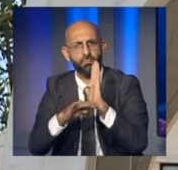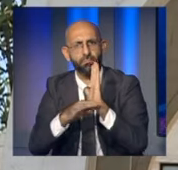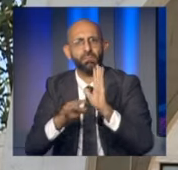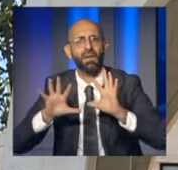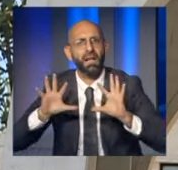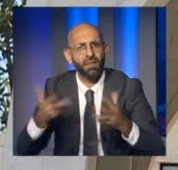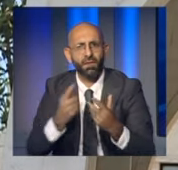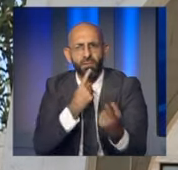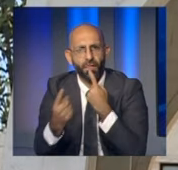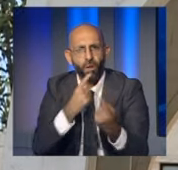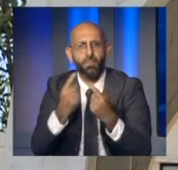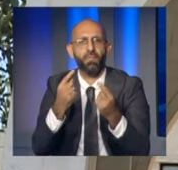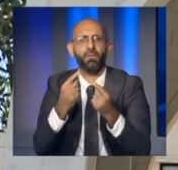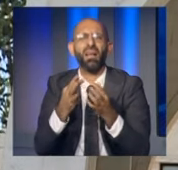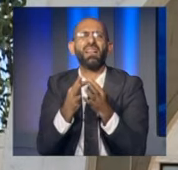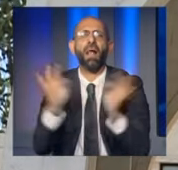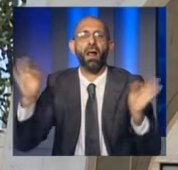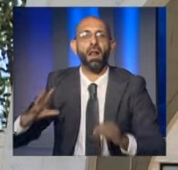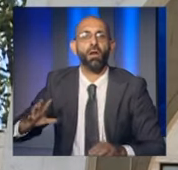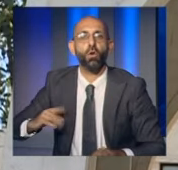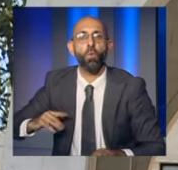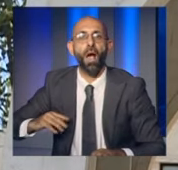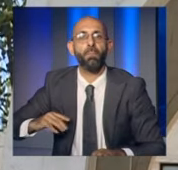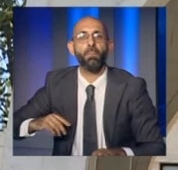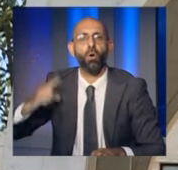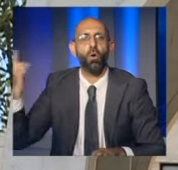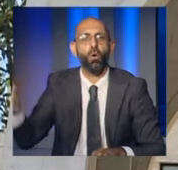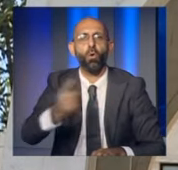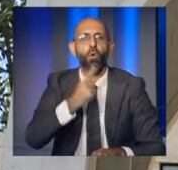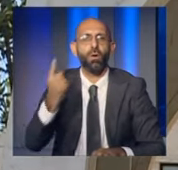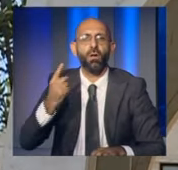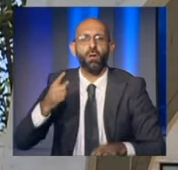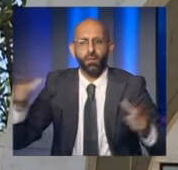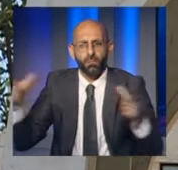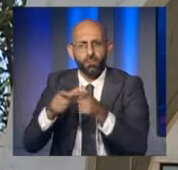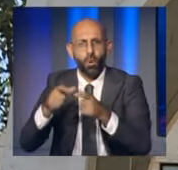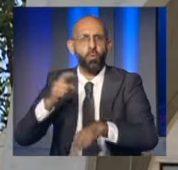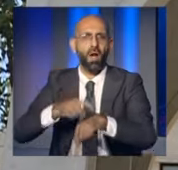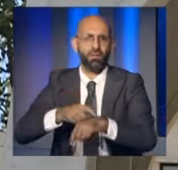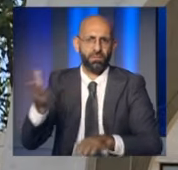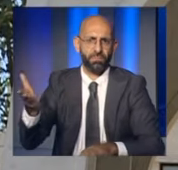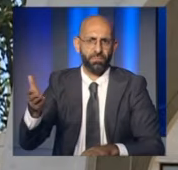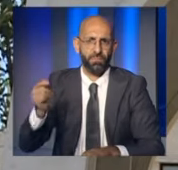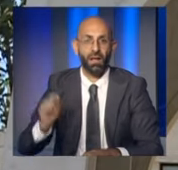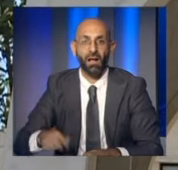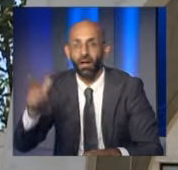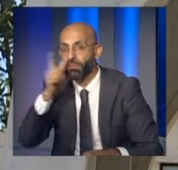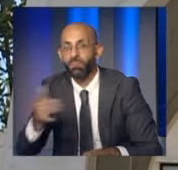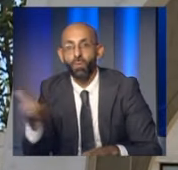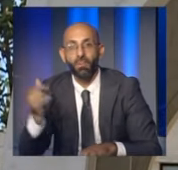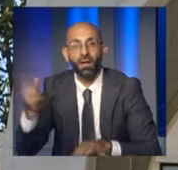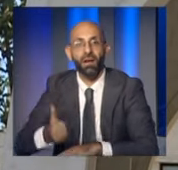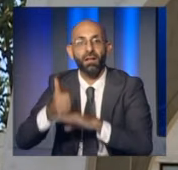قريبا السفير الفرنسي ماكغو في إطار جدول اللقاءات الذي أعدوه، ويقضي بأن يتوزعوا على